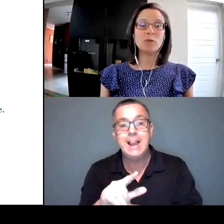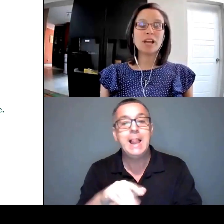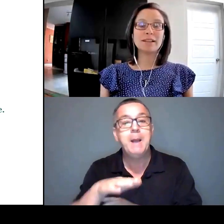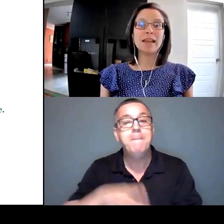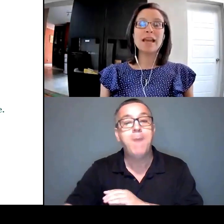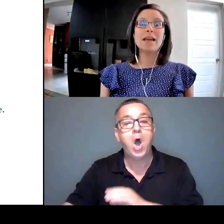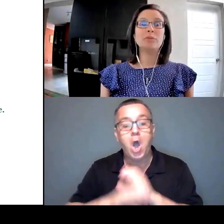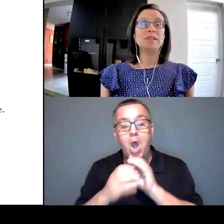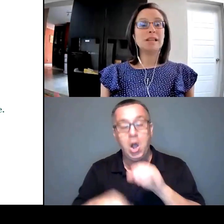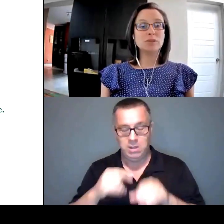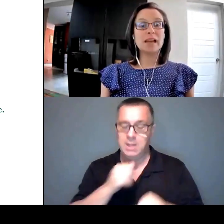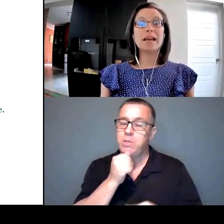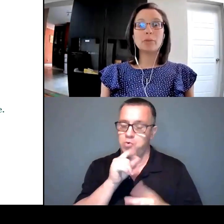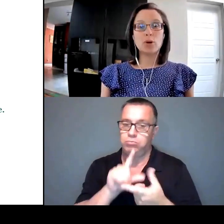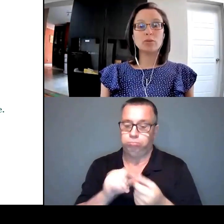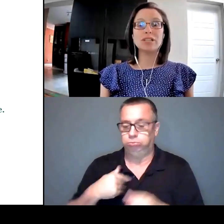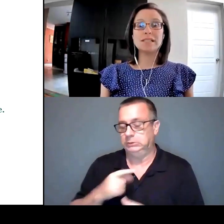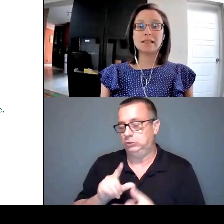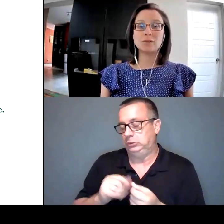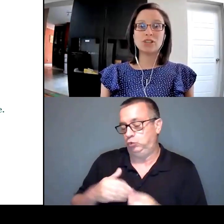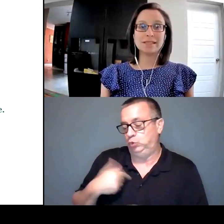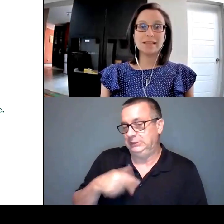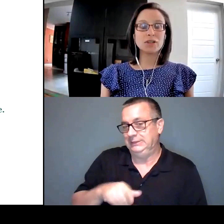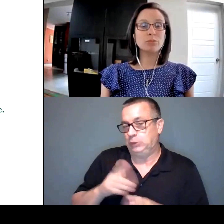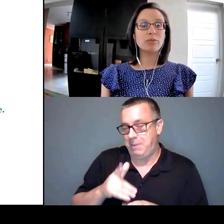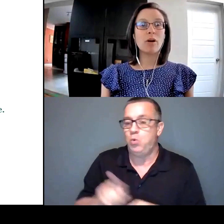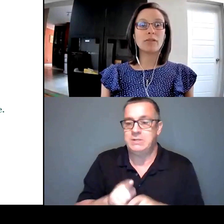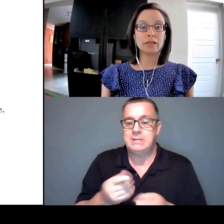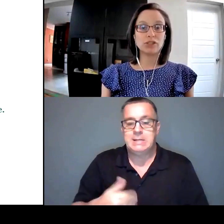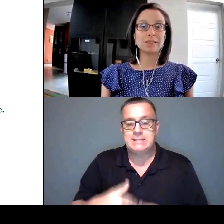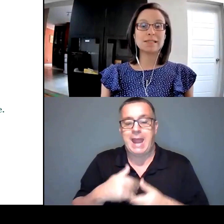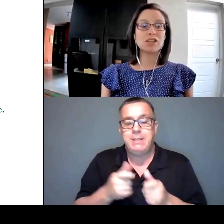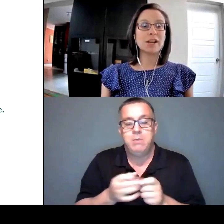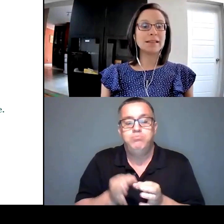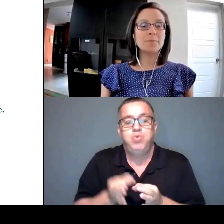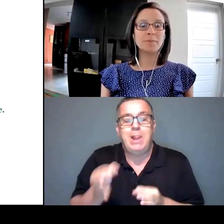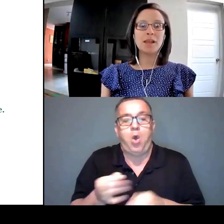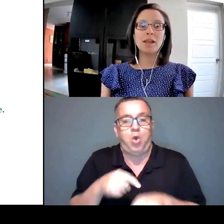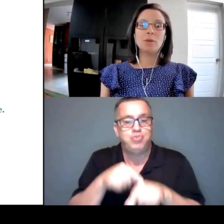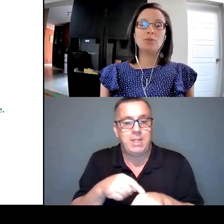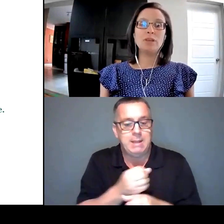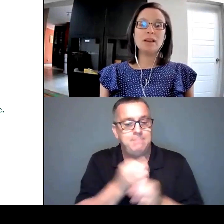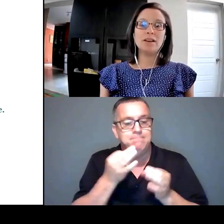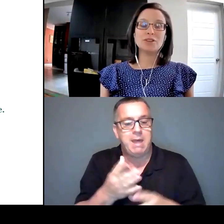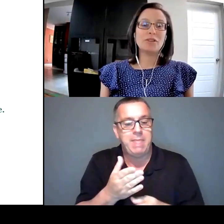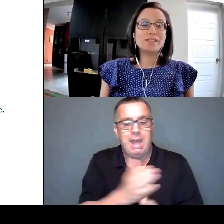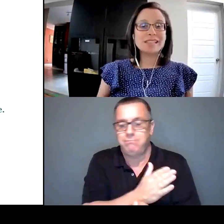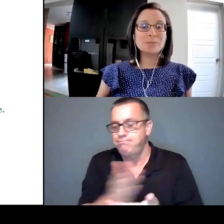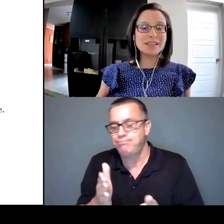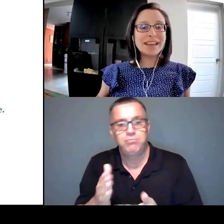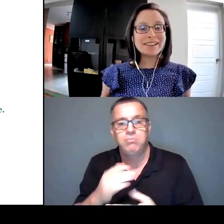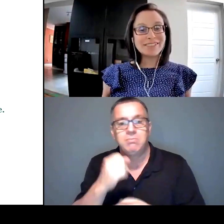dans mon jardin. Puis, ça nous aide à prolonger les saisons de jardinage pour pouvoir faire du jardinage à l'année. Puis, je vais